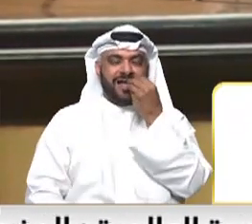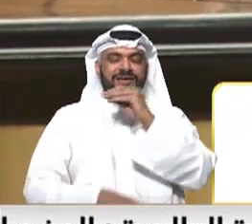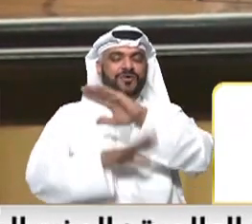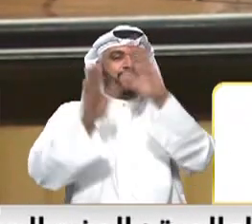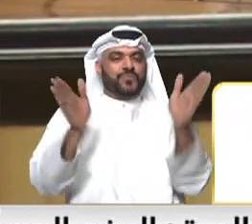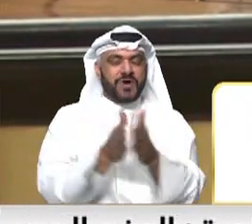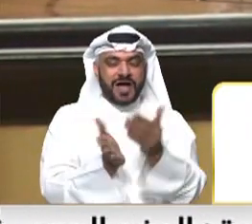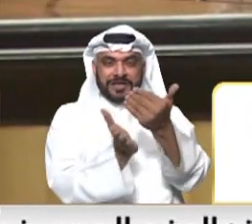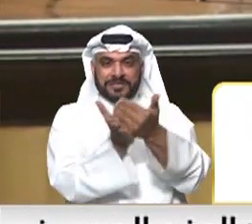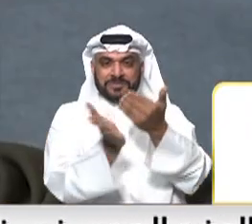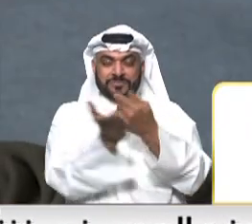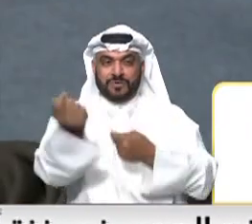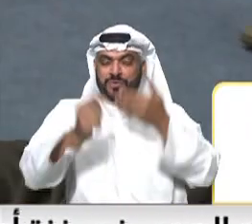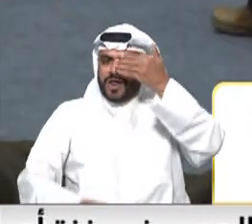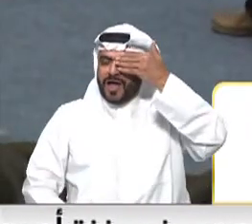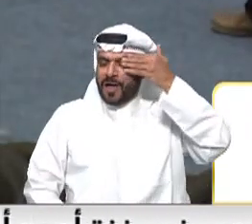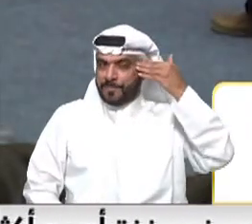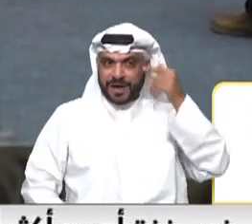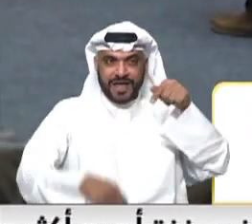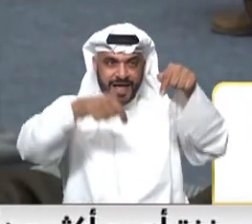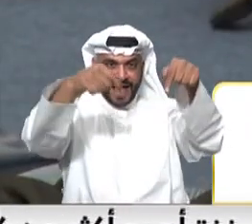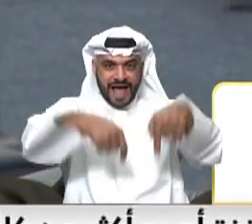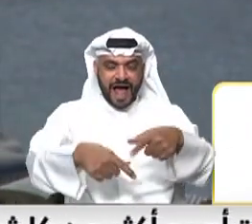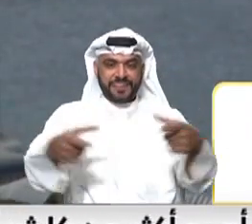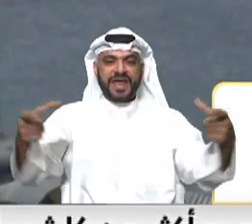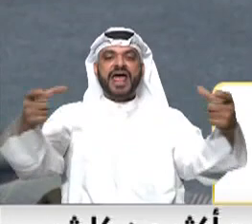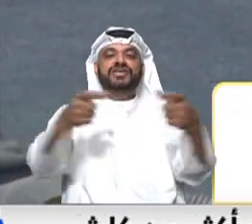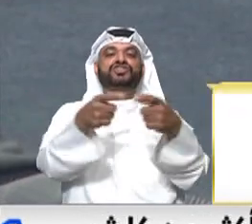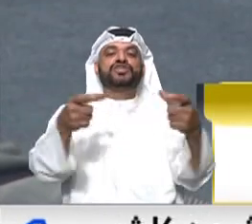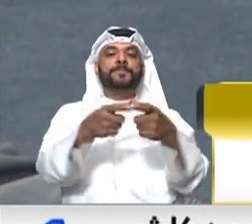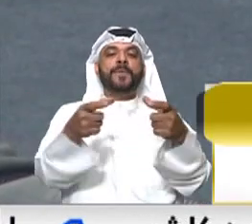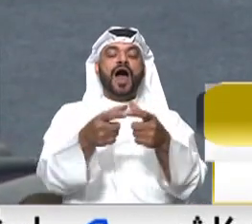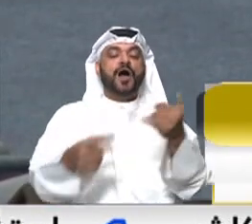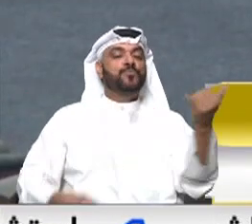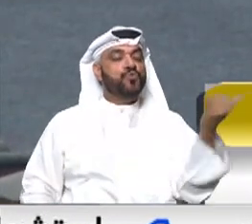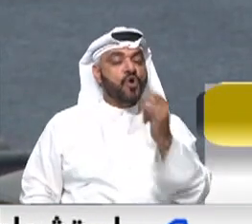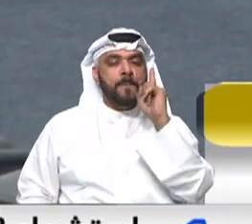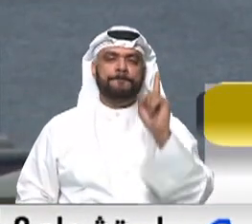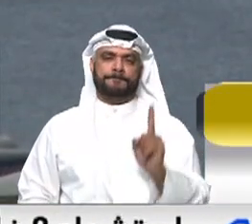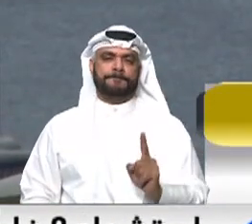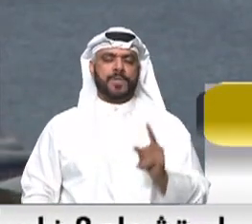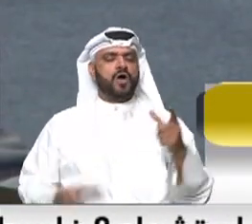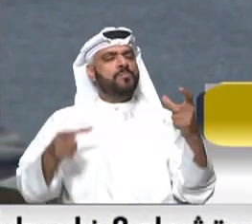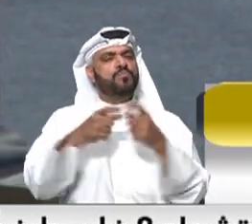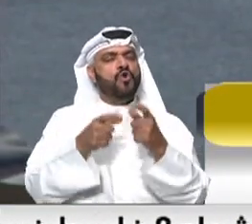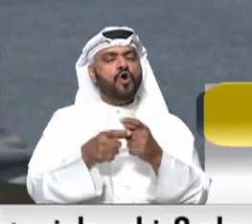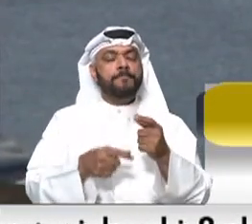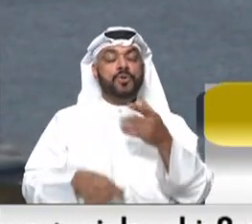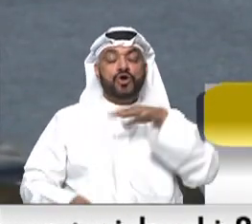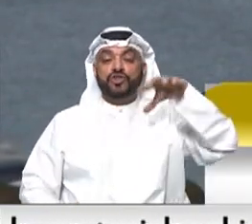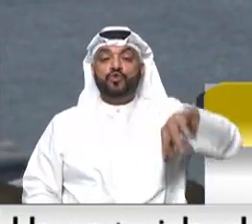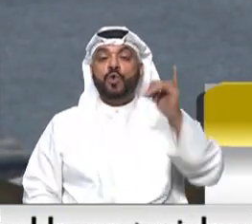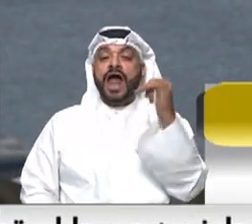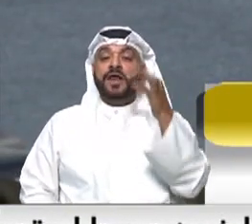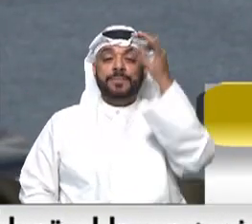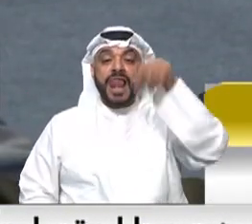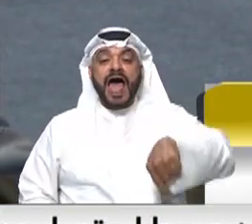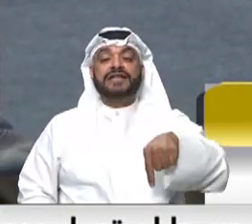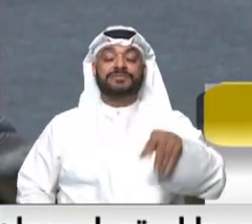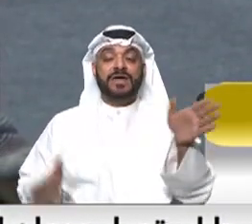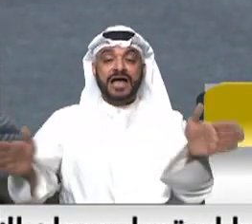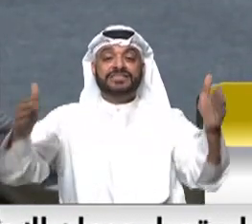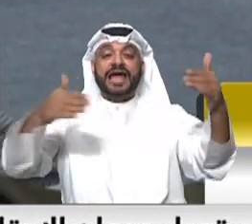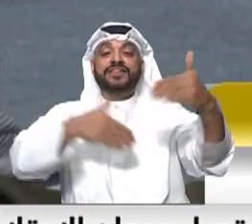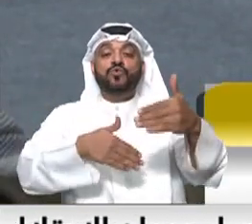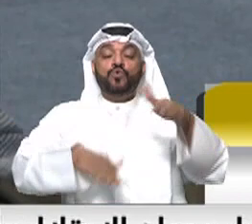الاقتصادية الكويتية. الاجتماع التعطيلي هو دور المؤسسات التنموية العربية اللي تكون فيها